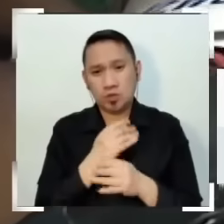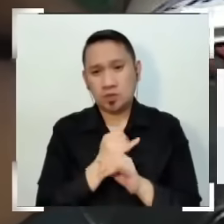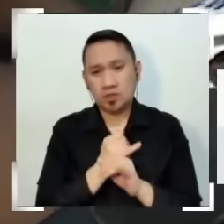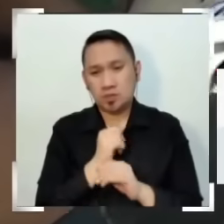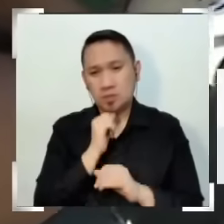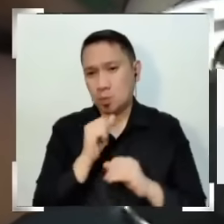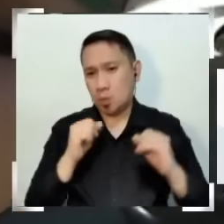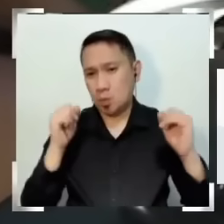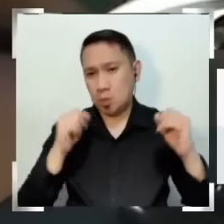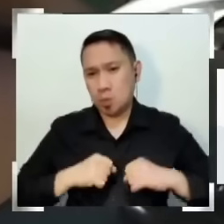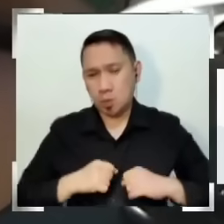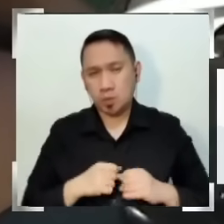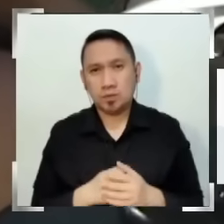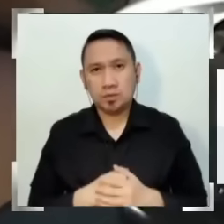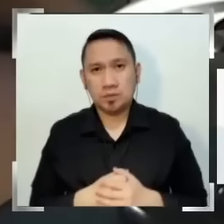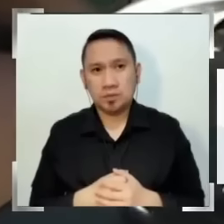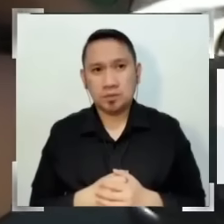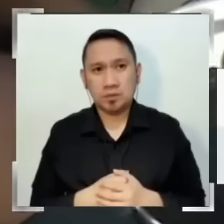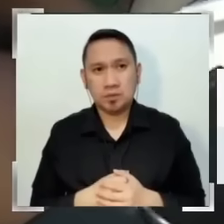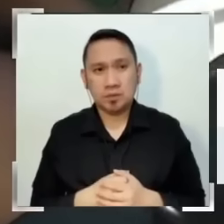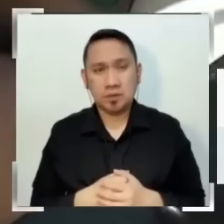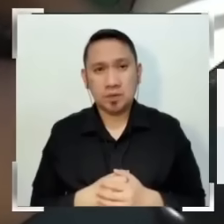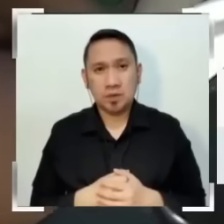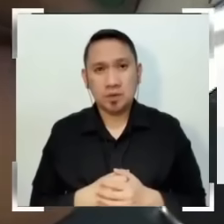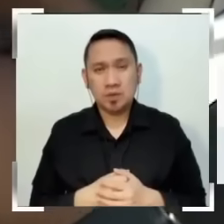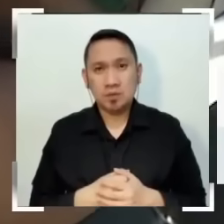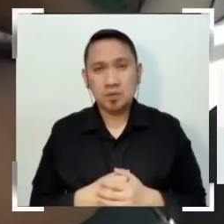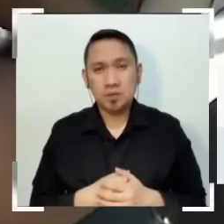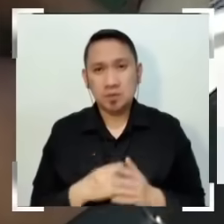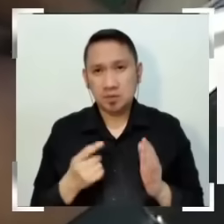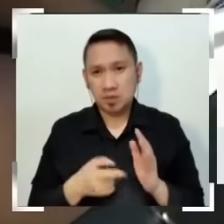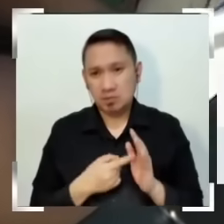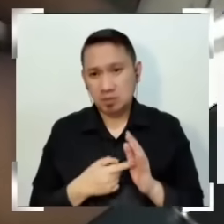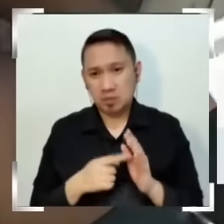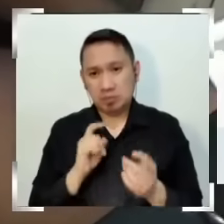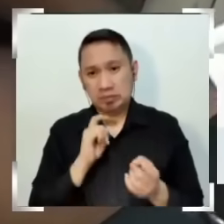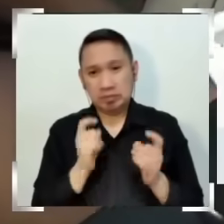tayo isa naman palitan yung sasakyan natin ng